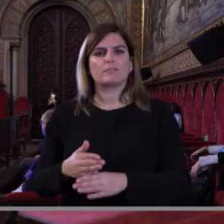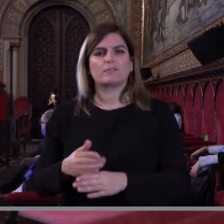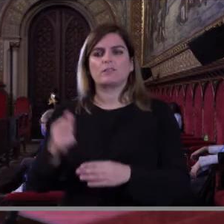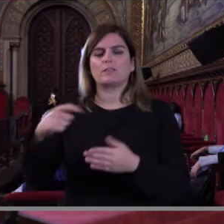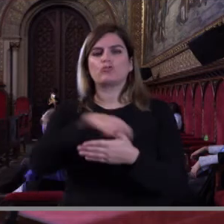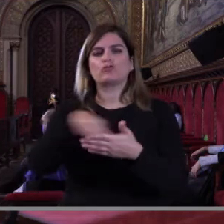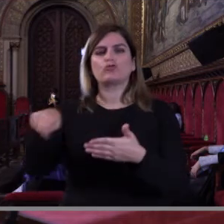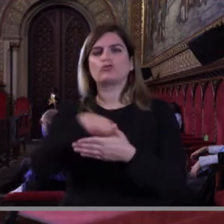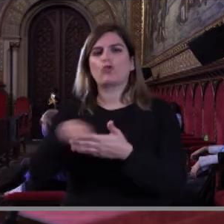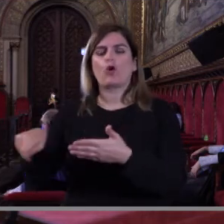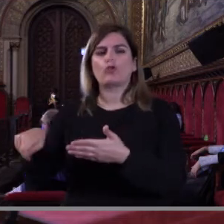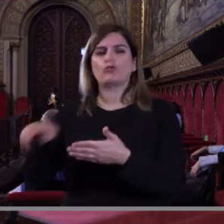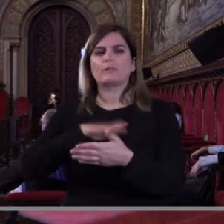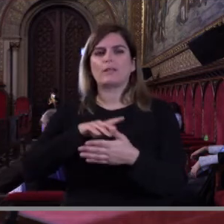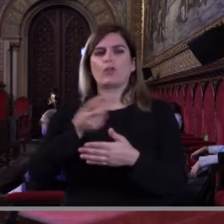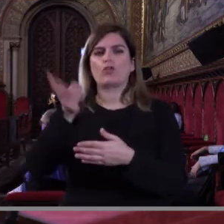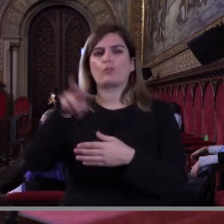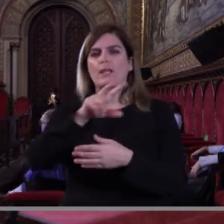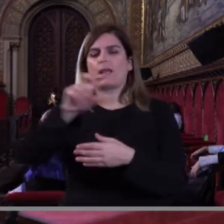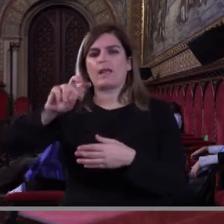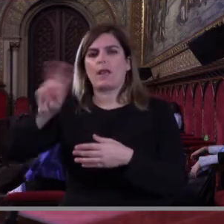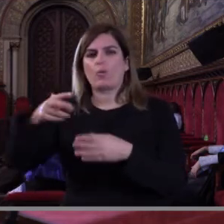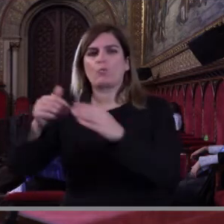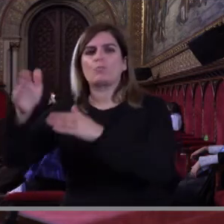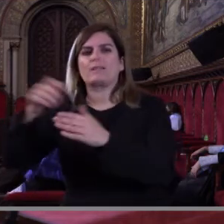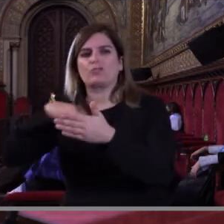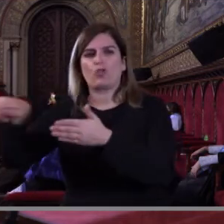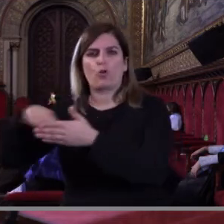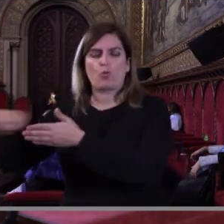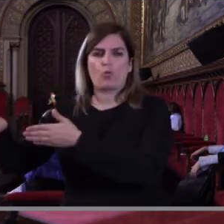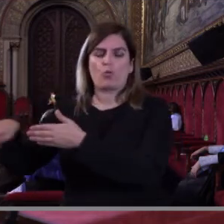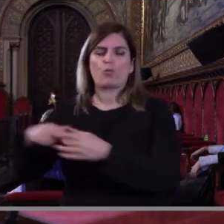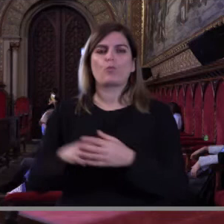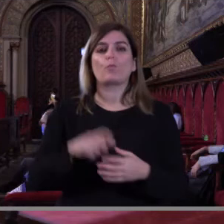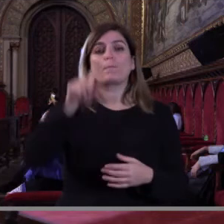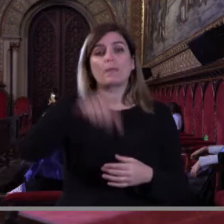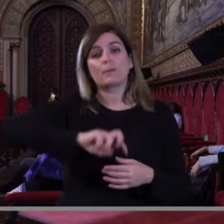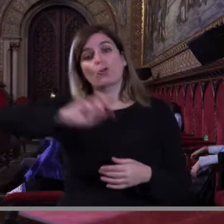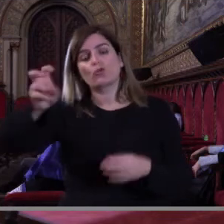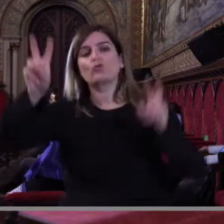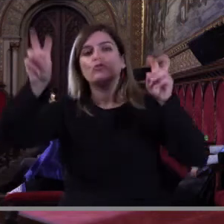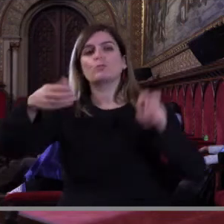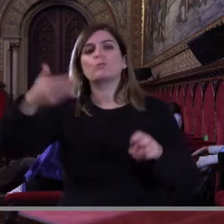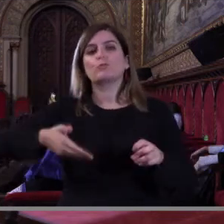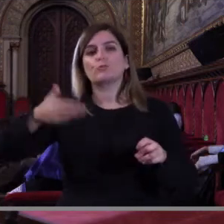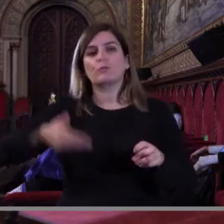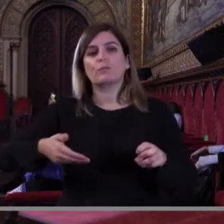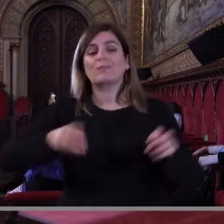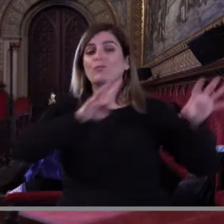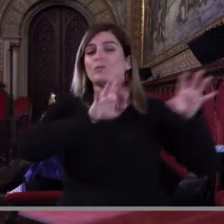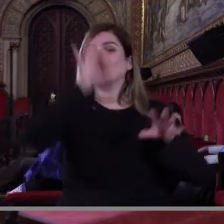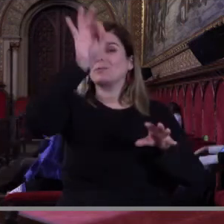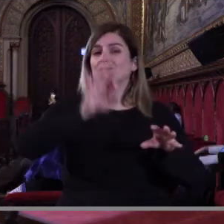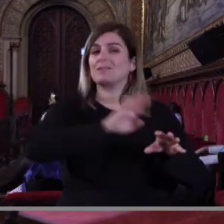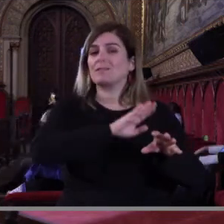ingressos mensuals superiors als 2.000 euros. I un altre aspecte que em sembla important destacar. 9 de cada 10